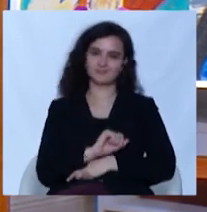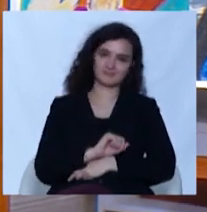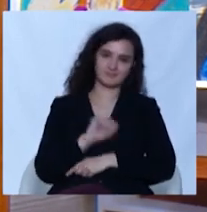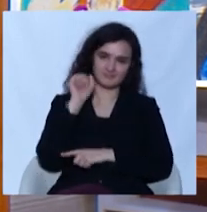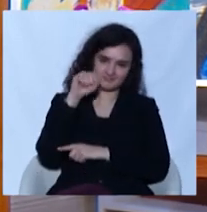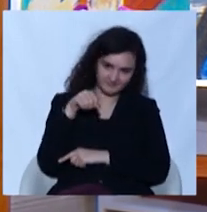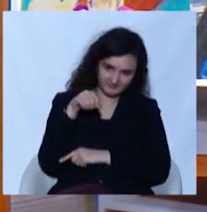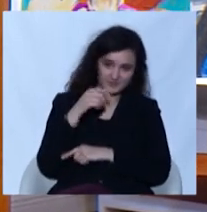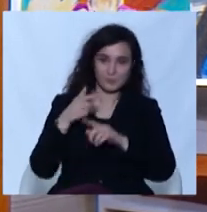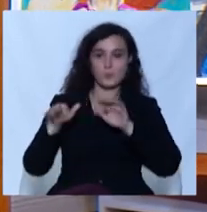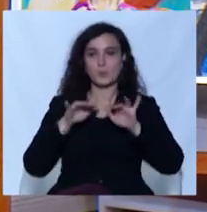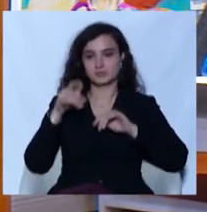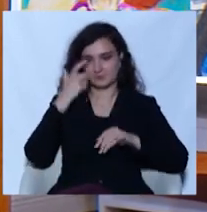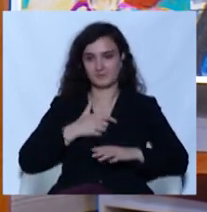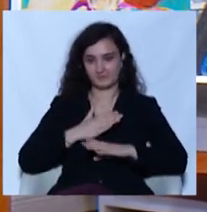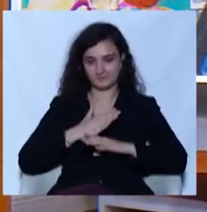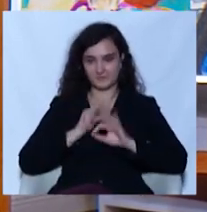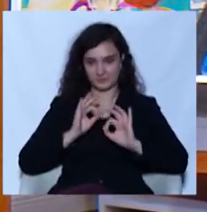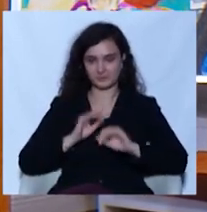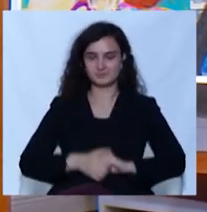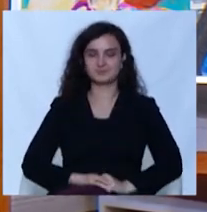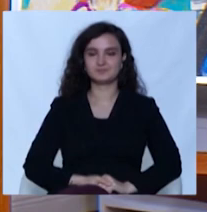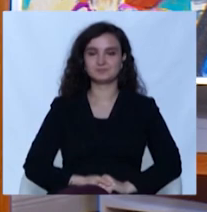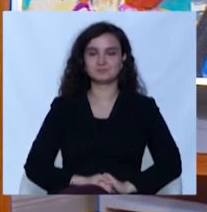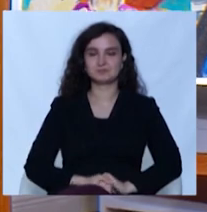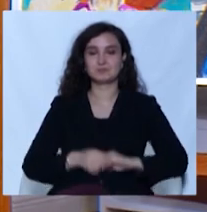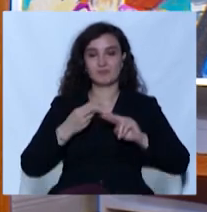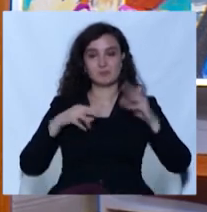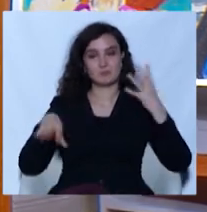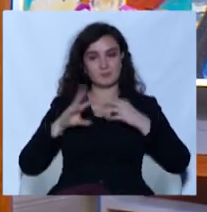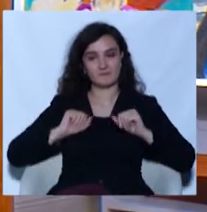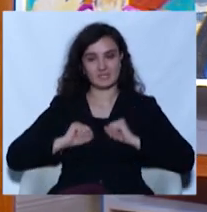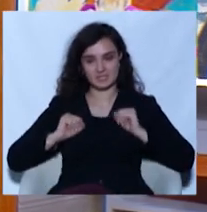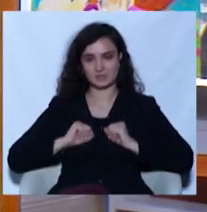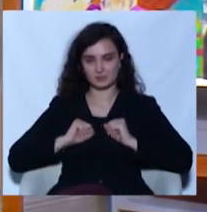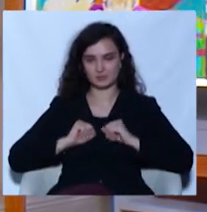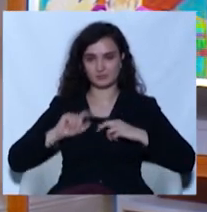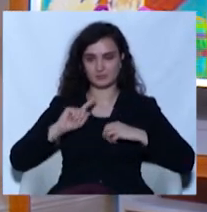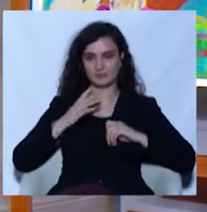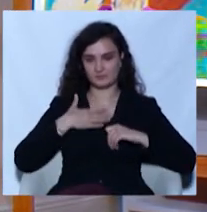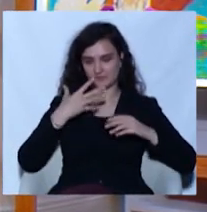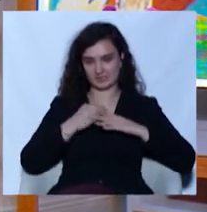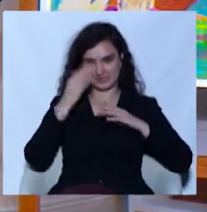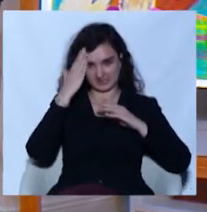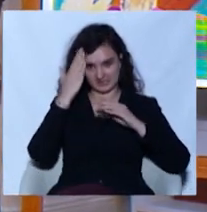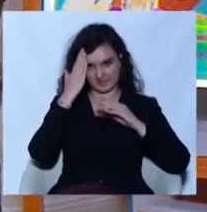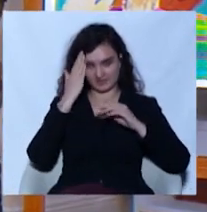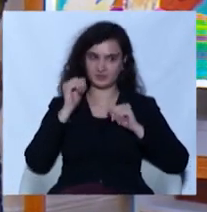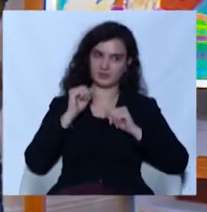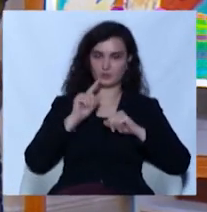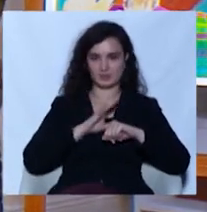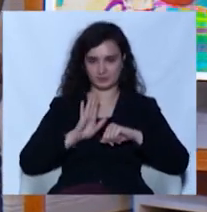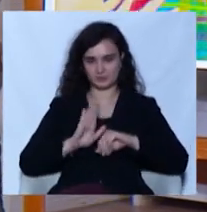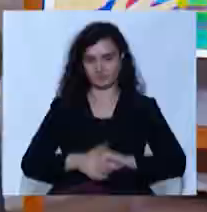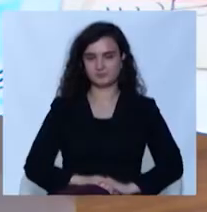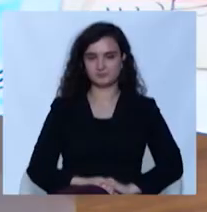მოხრი, რაღაც მოძრაობაში ვართ, ხო? სწორია. ამიტომ ვეცადოთ, რომ ჩვენი თავიც ყველა ესე არ იყოს.